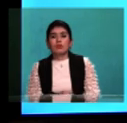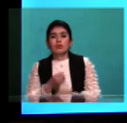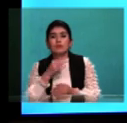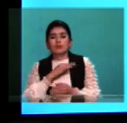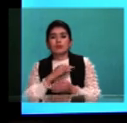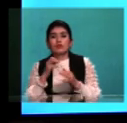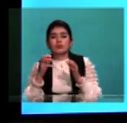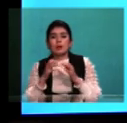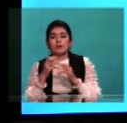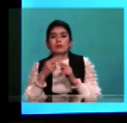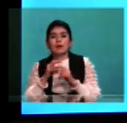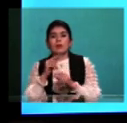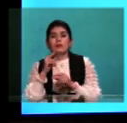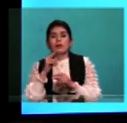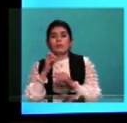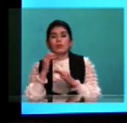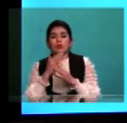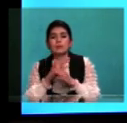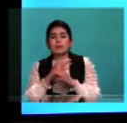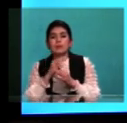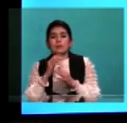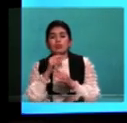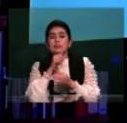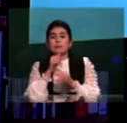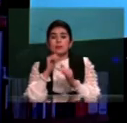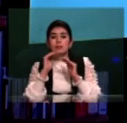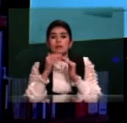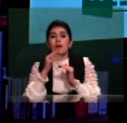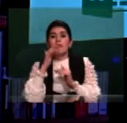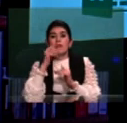Использовали защиту данных при помощи скрытия файлов.